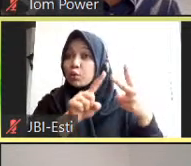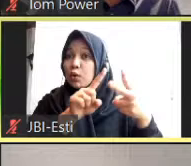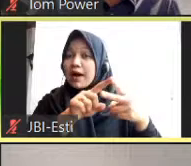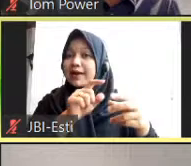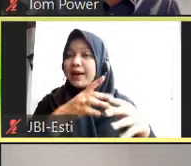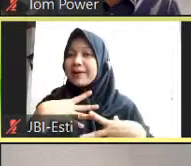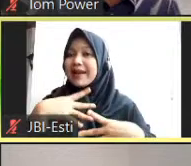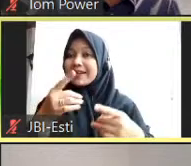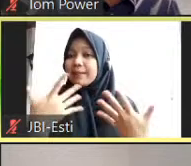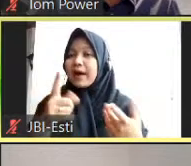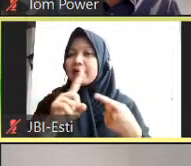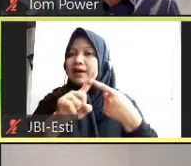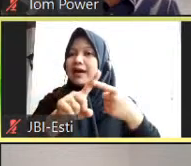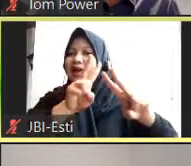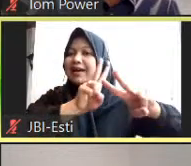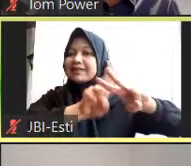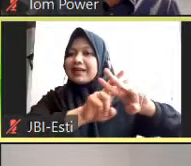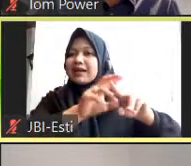Law